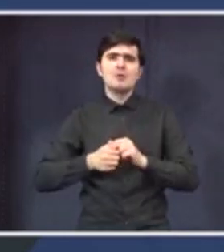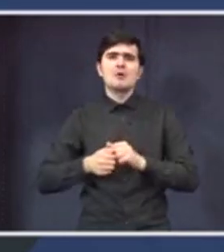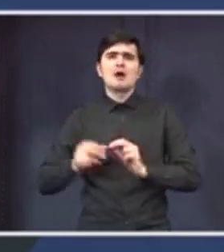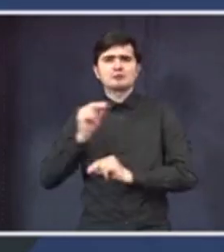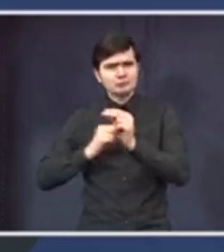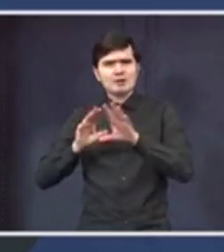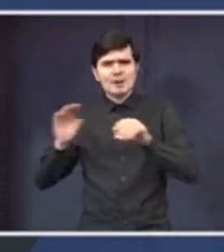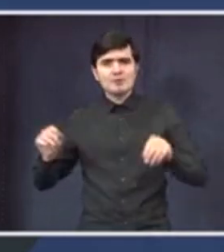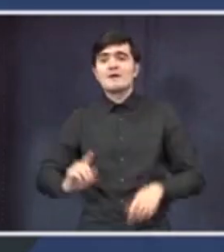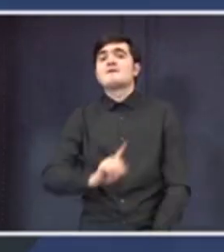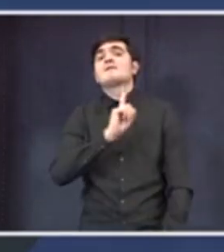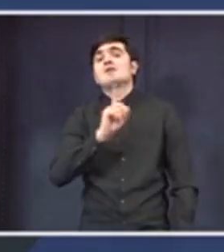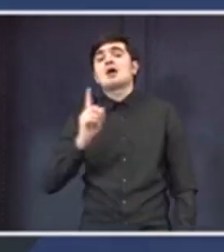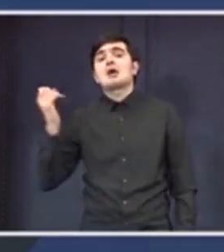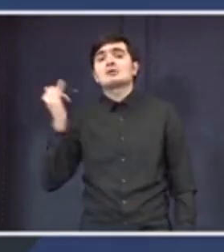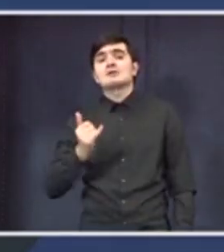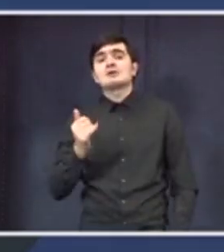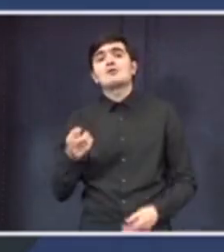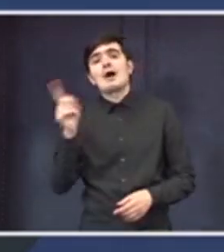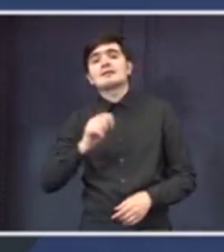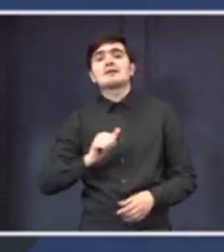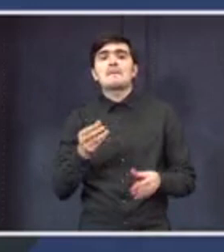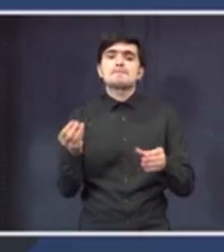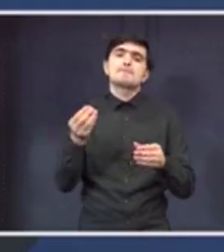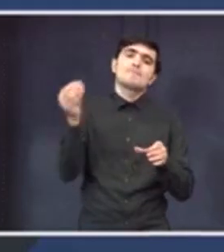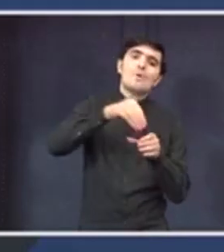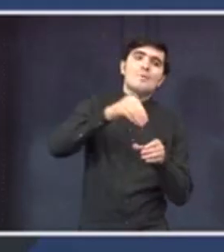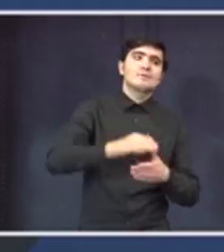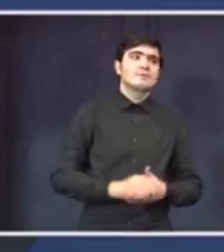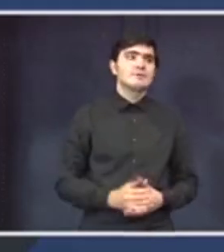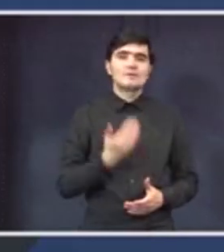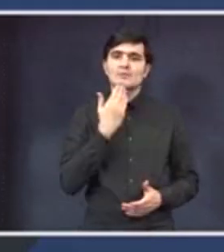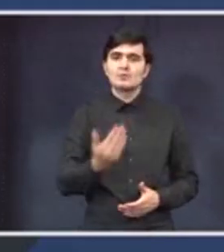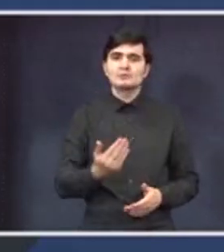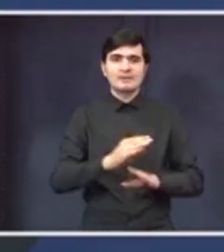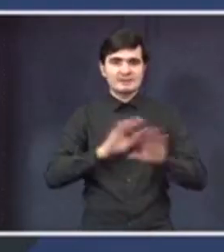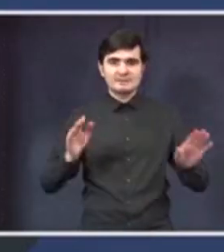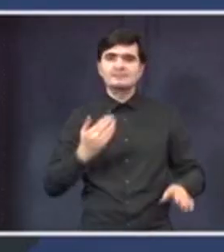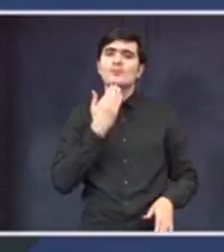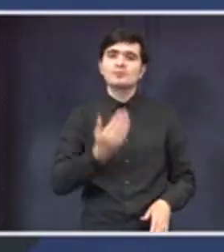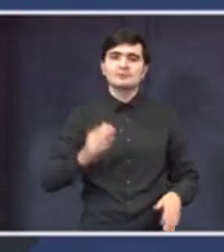asociații și fiecare va veni cu completări. Mulțumesc! Mulțumesc!